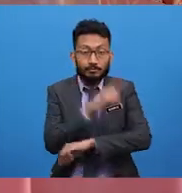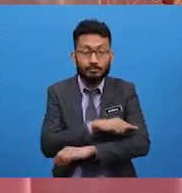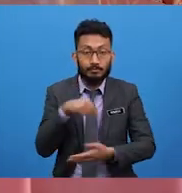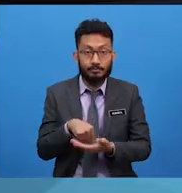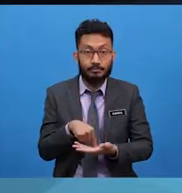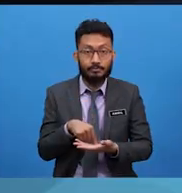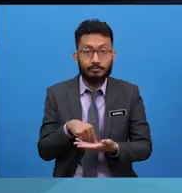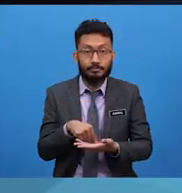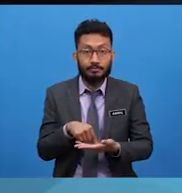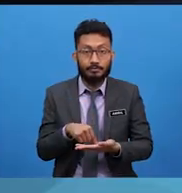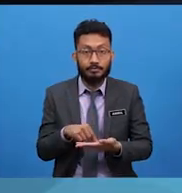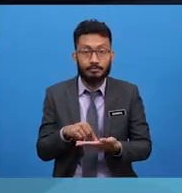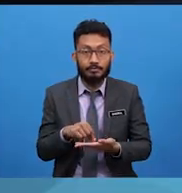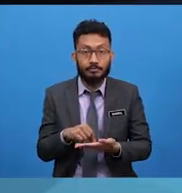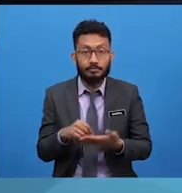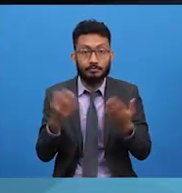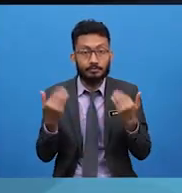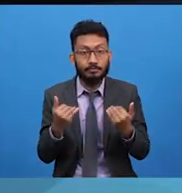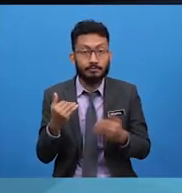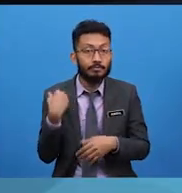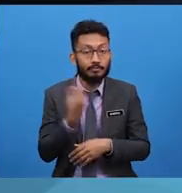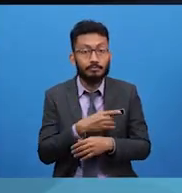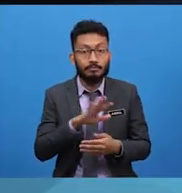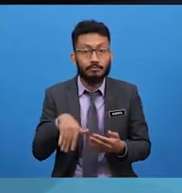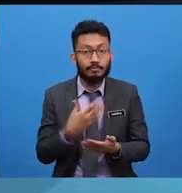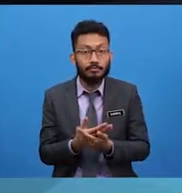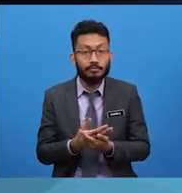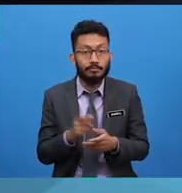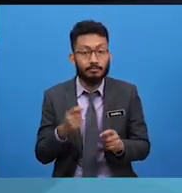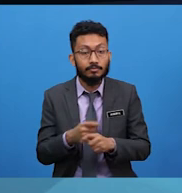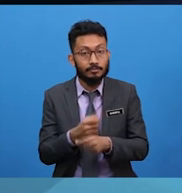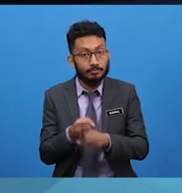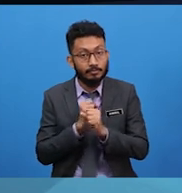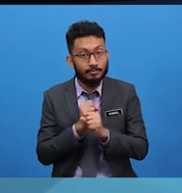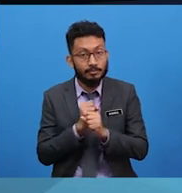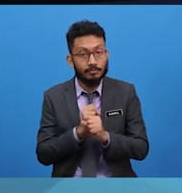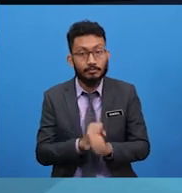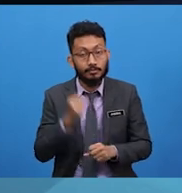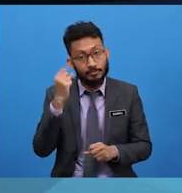ini. Cikgu harap kamu semua telah dapat menguasai